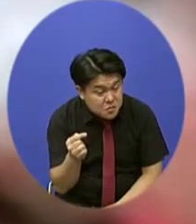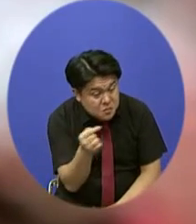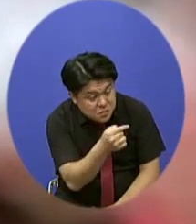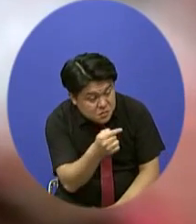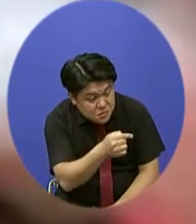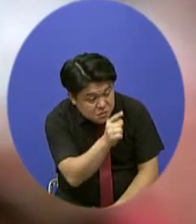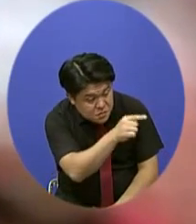저리 가면